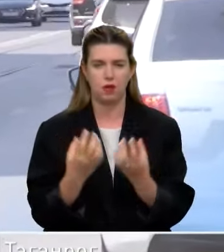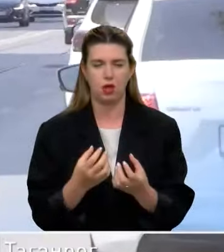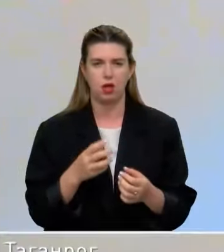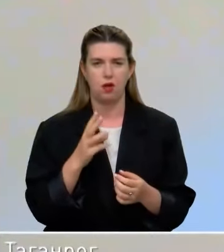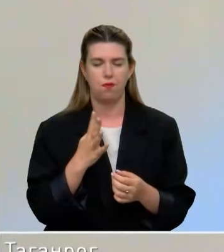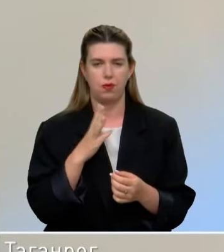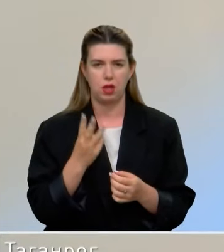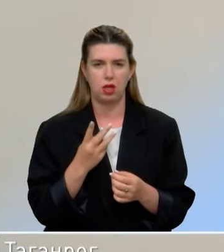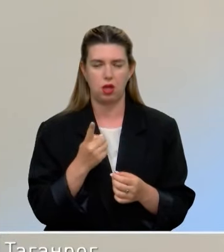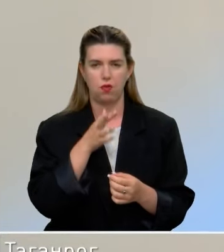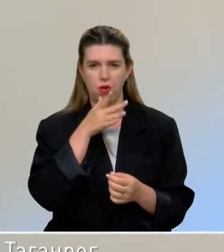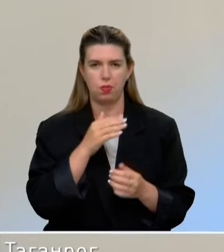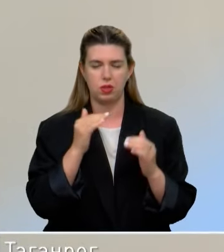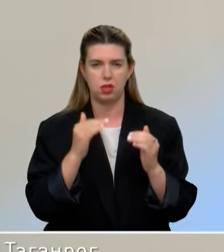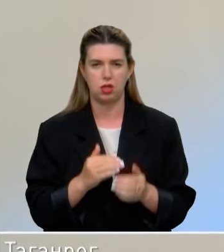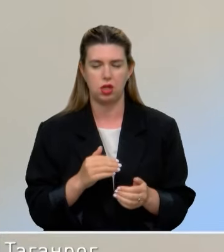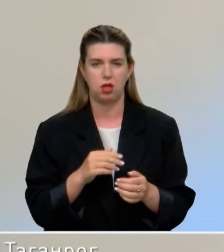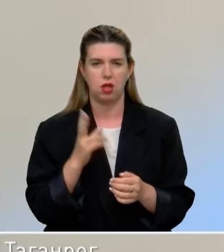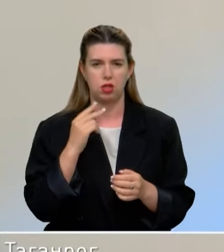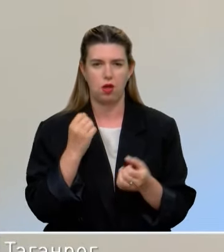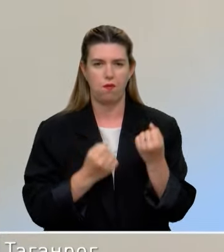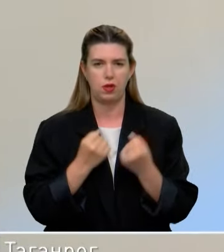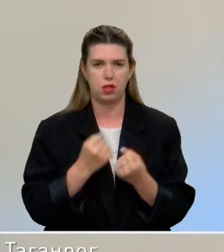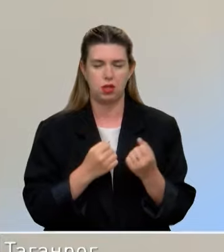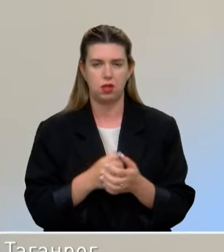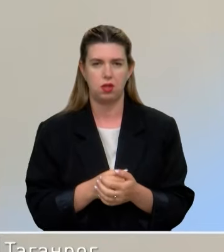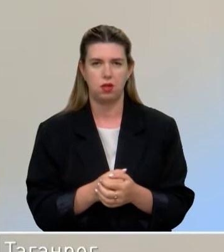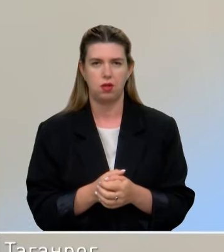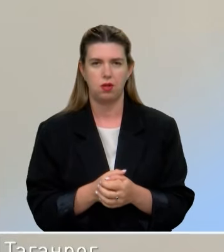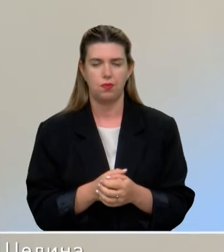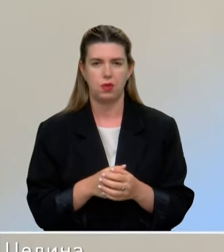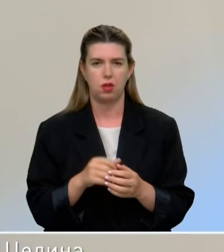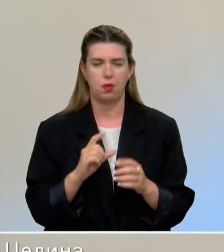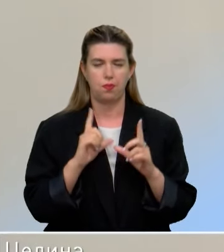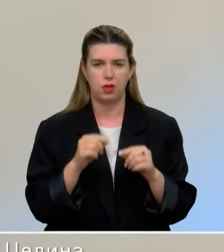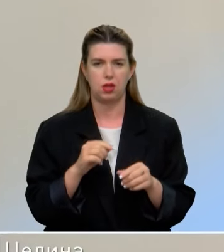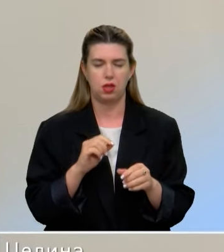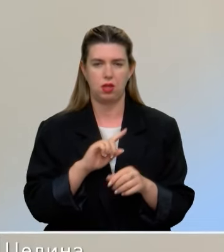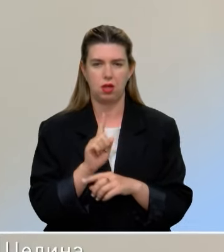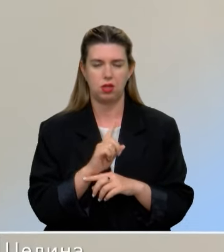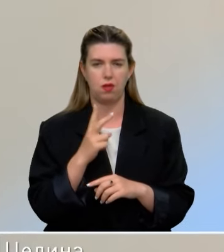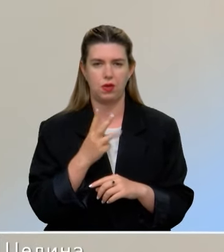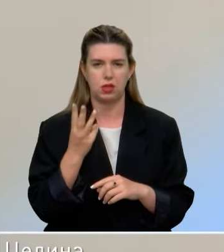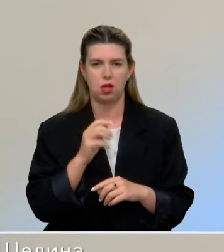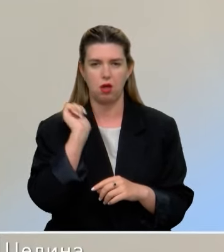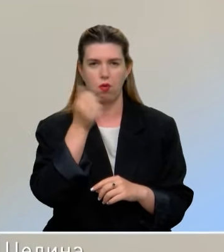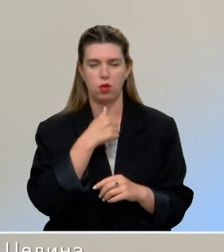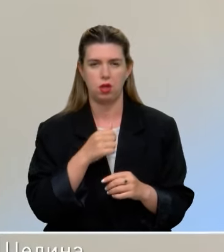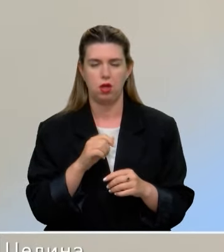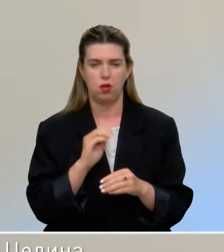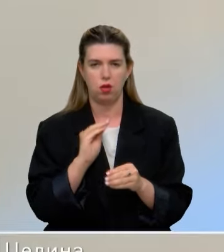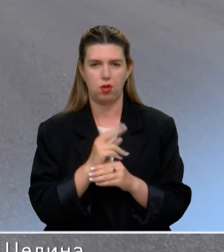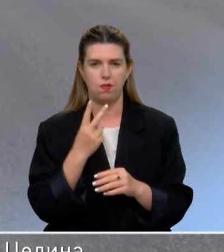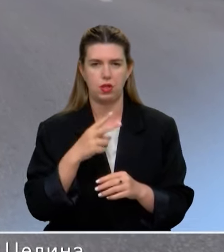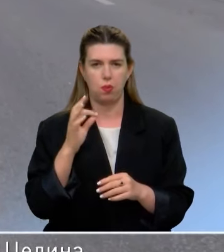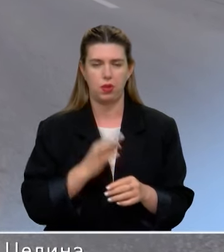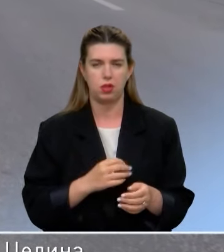в-третьих одновременно со снижением числа водителей спрос на поездки в такси только за 2023 год вырос на